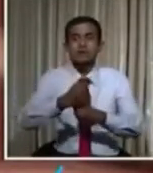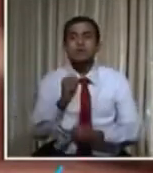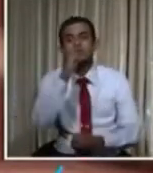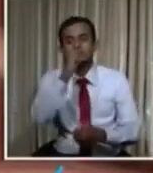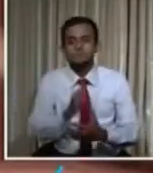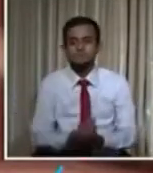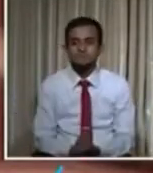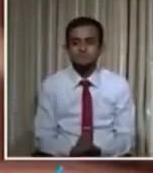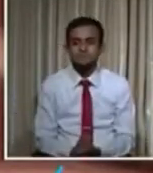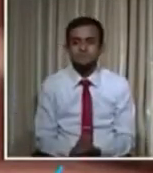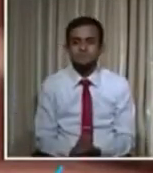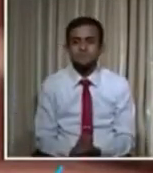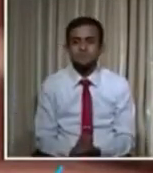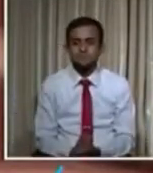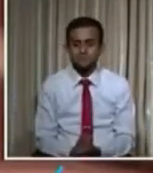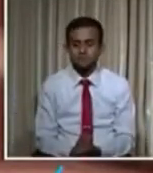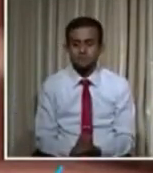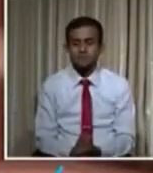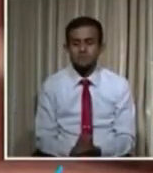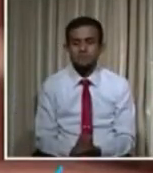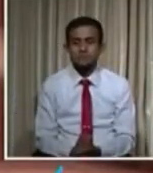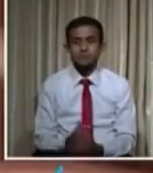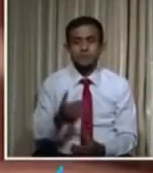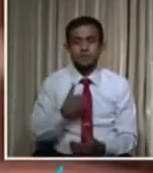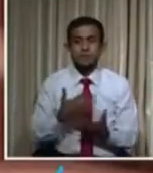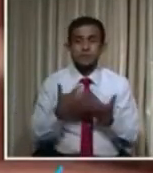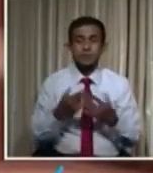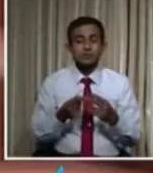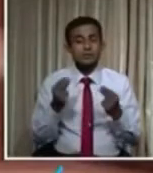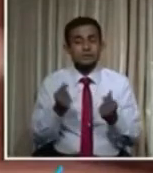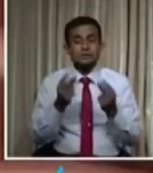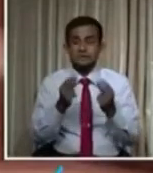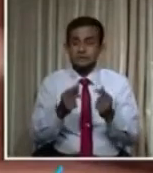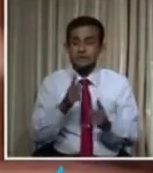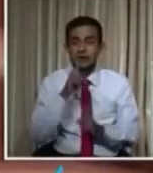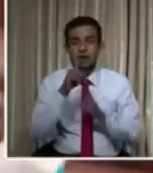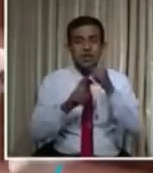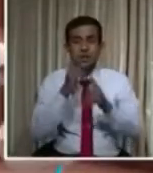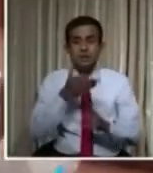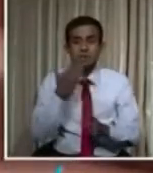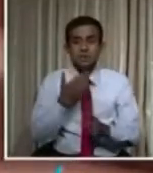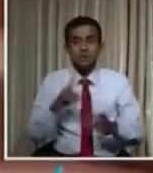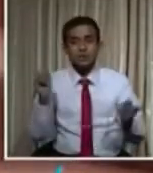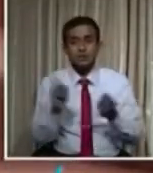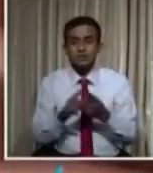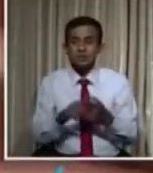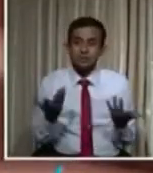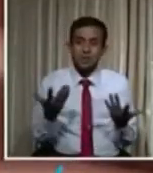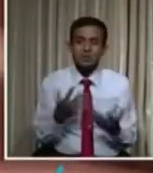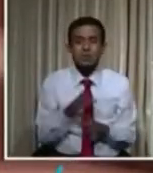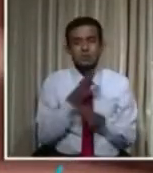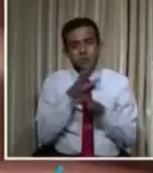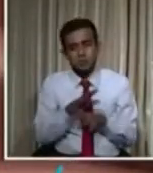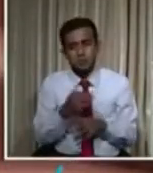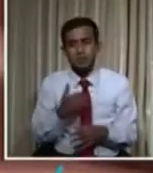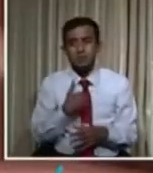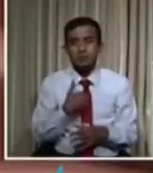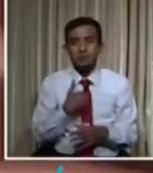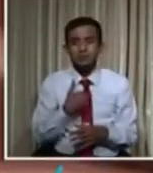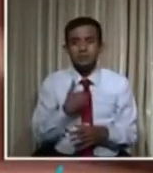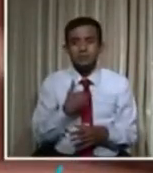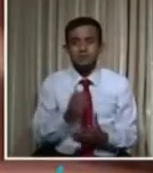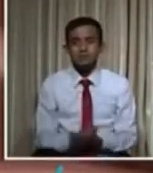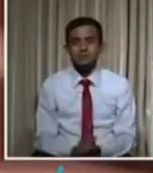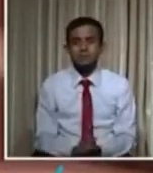කියලා. ඒ නිසා අපිටත් බොහොම වේගෙන් කතා කරන්න පුළුවන්. අපිටන් ගහ ගන්න බෑ. අපි බොහොම අහිංසක මිනිස්සු. ඉතින් ඒක